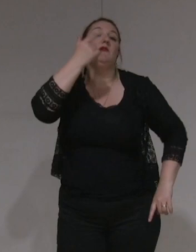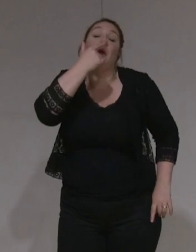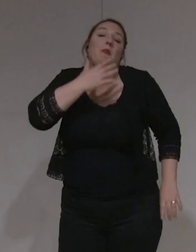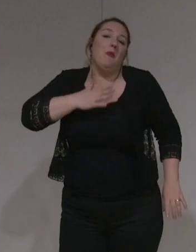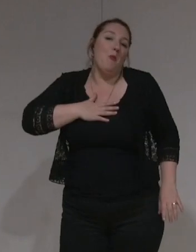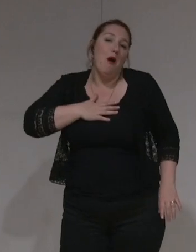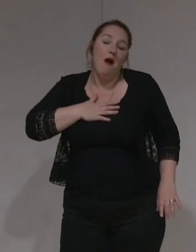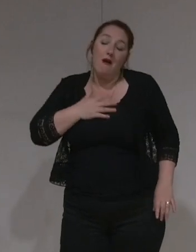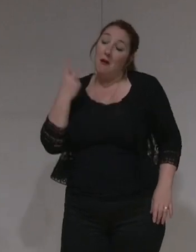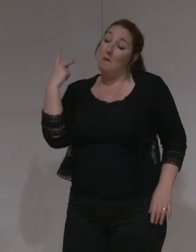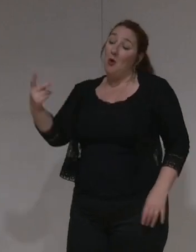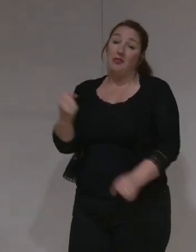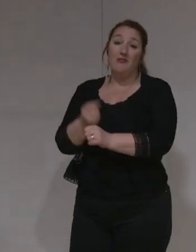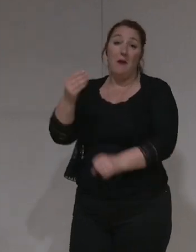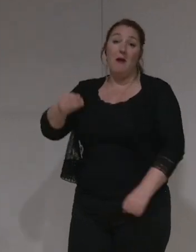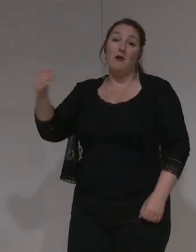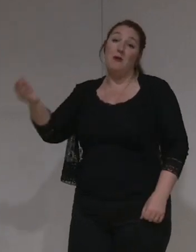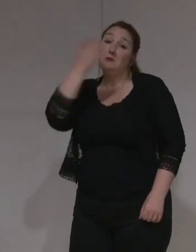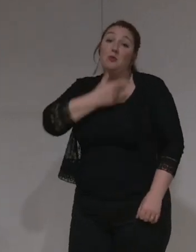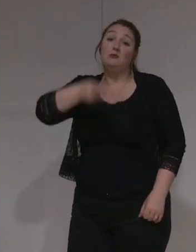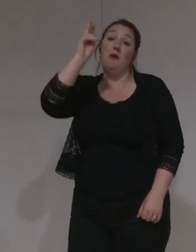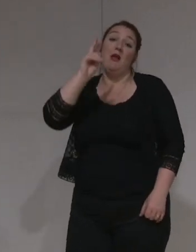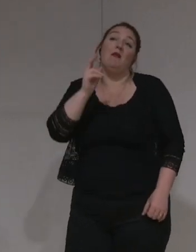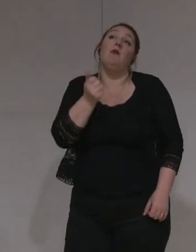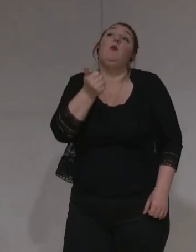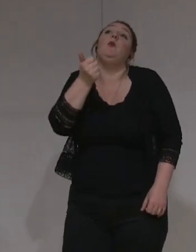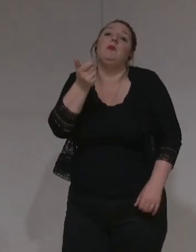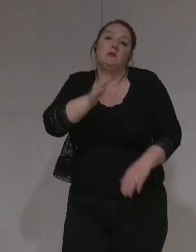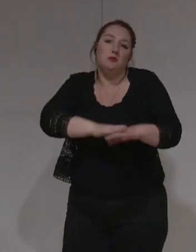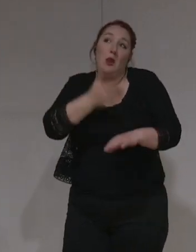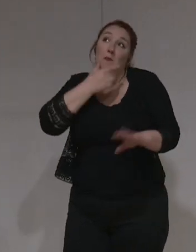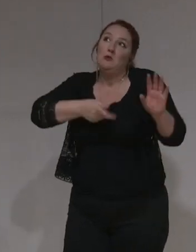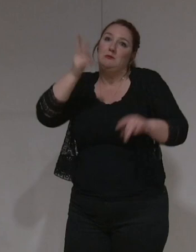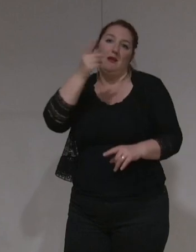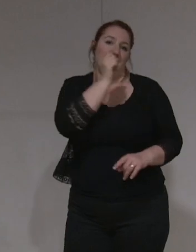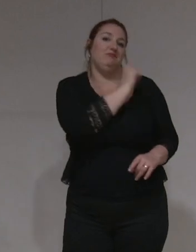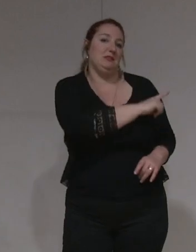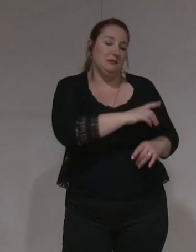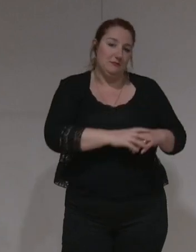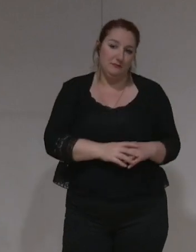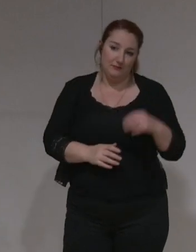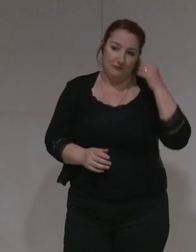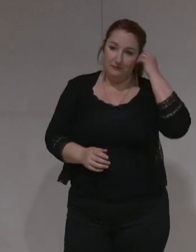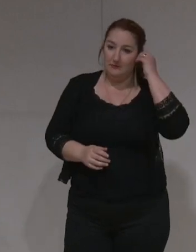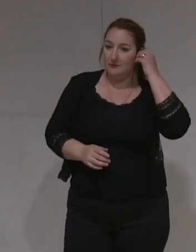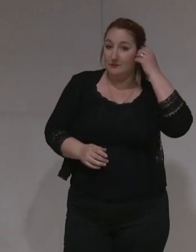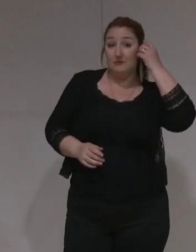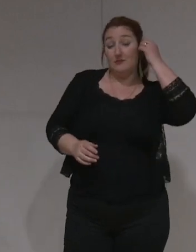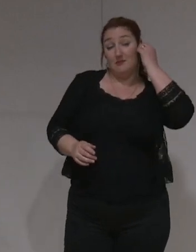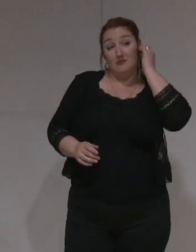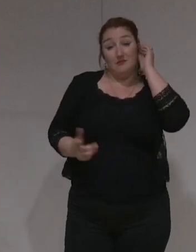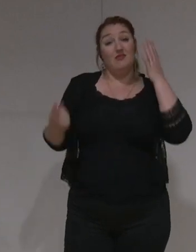belles peintures de de Mario Merz et qui viendra véritablement parachever cet